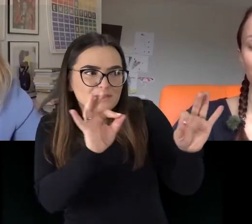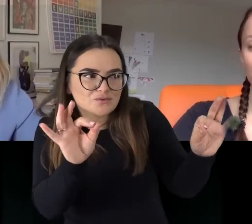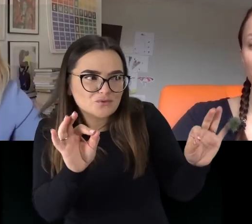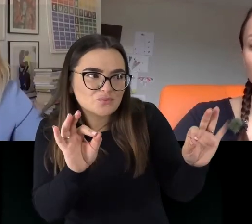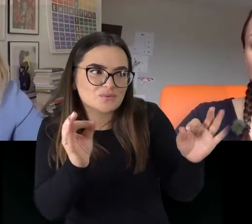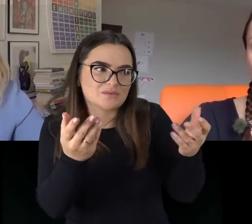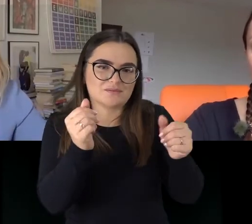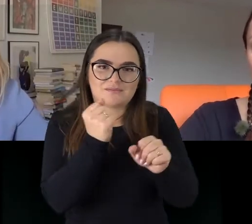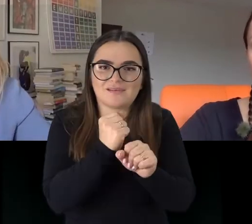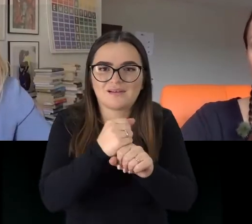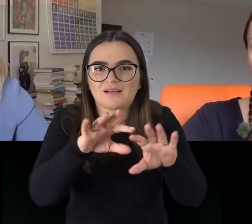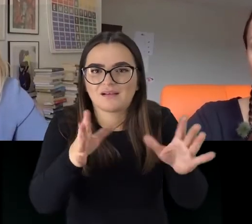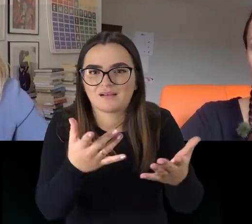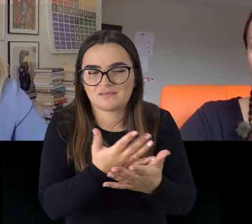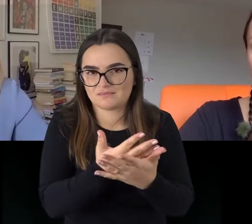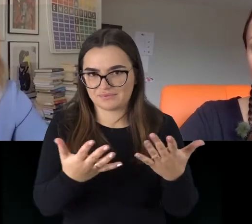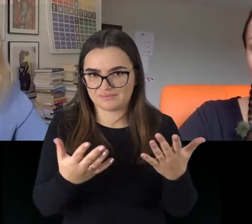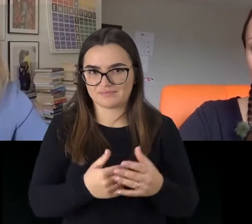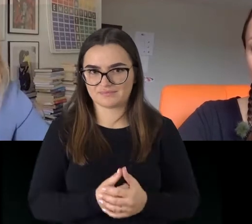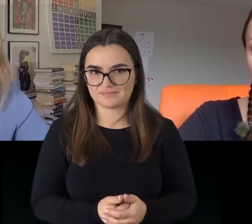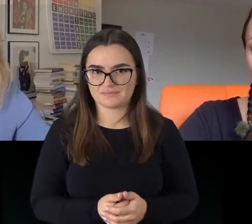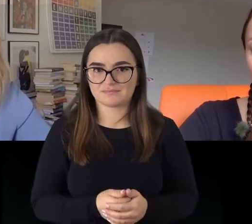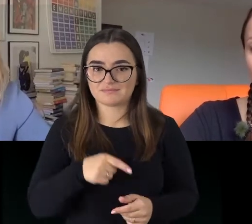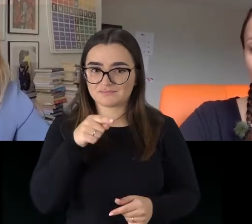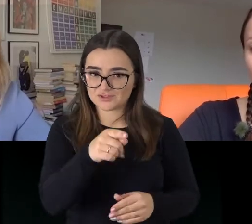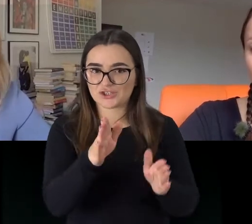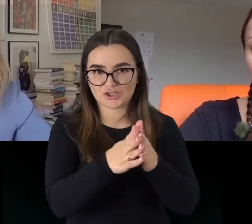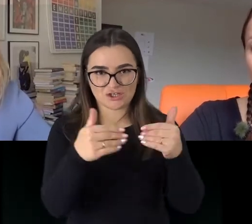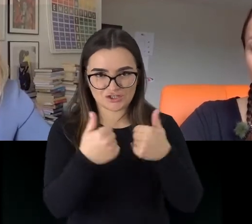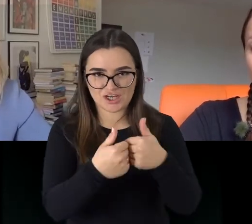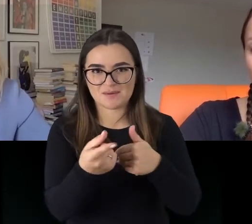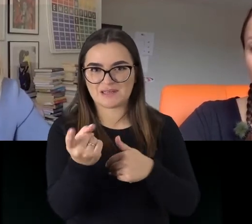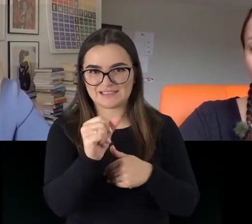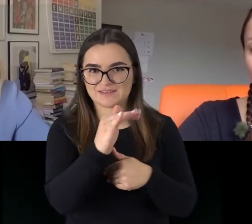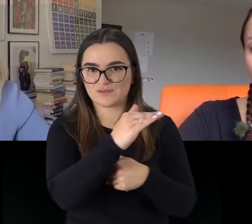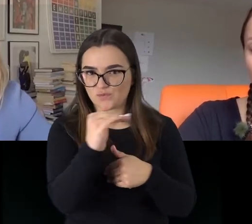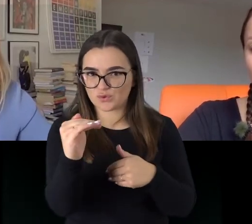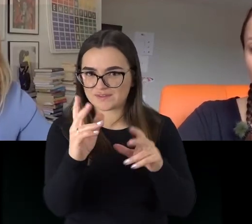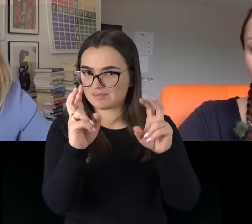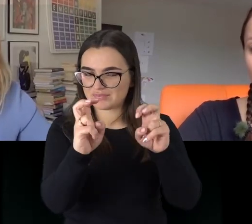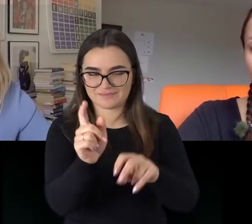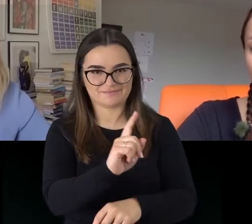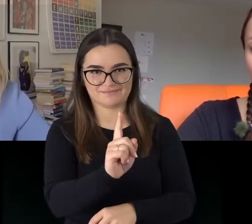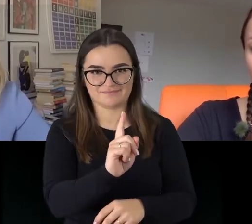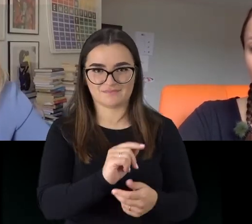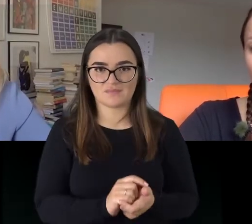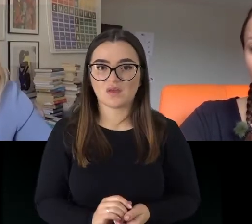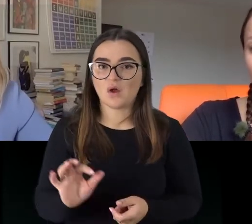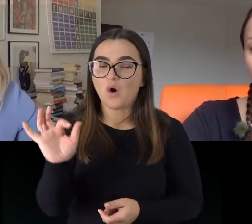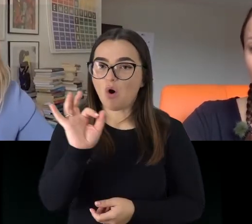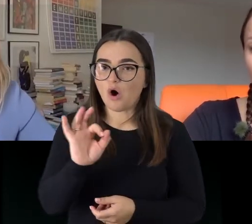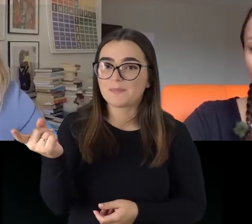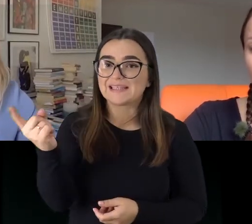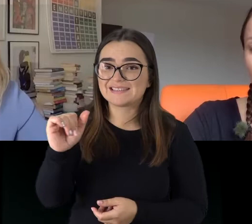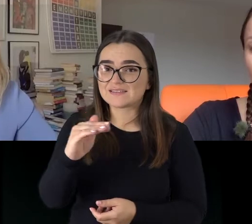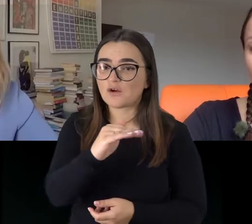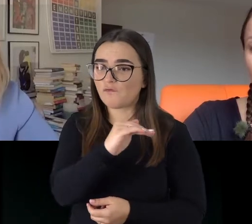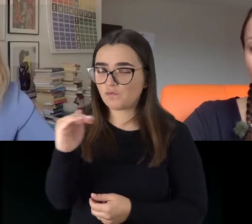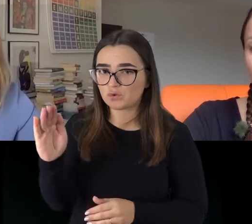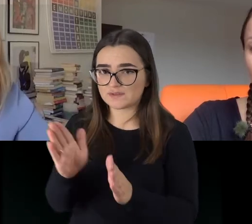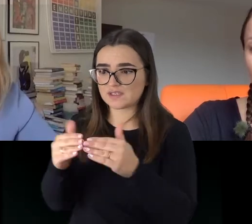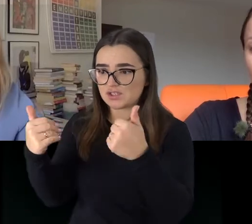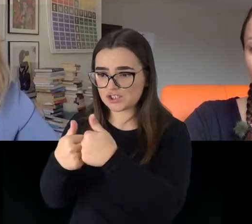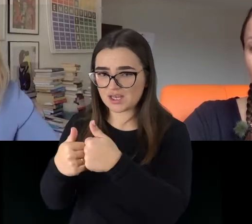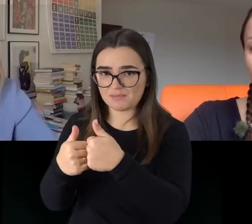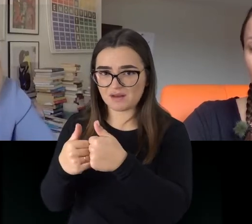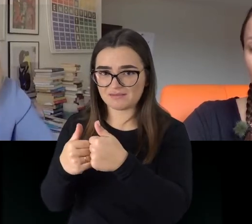tą pasiūlymą, ne? Tai jau savaime yra tikrai nedisfunkcija. Štai kas vyksta disfunkciniai šeimoje, tokio atvirumo pasauliui iš viso